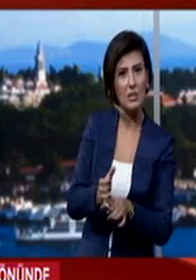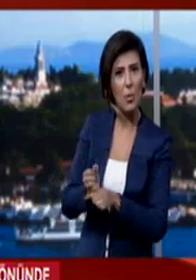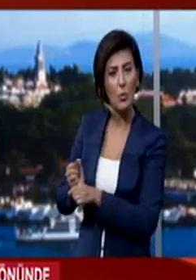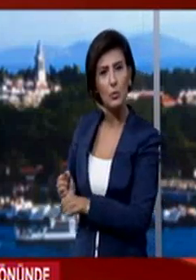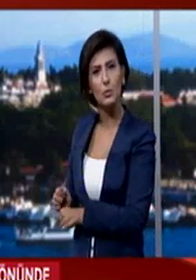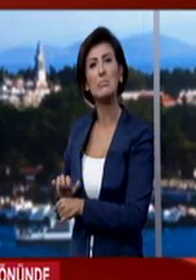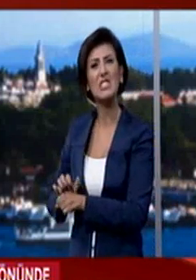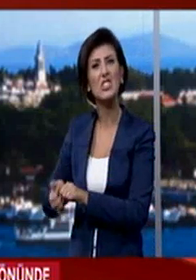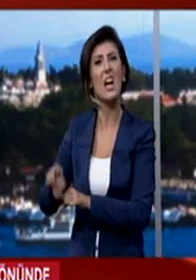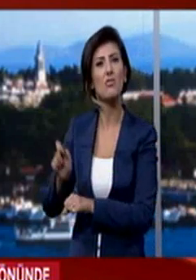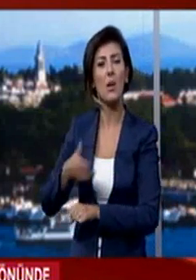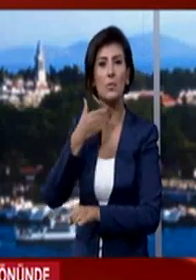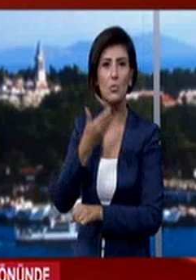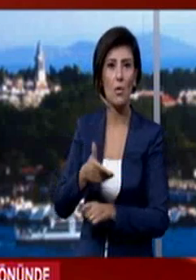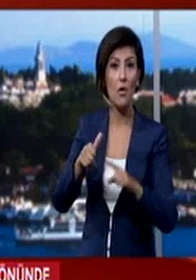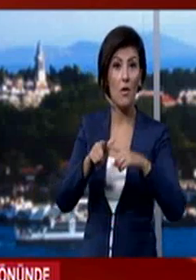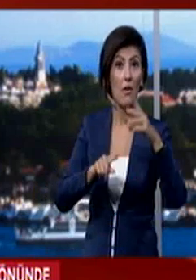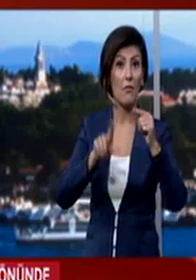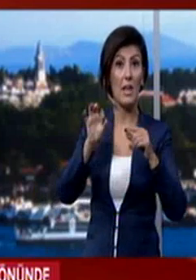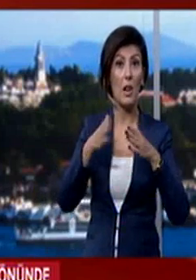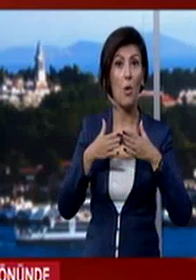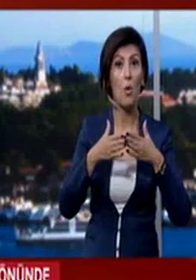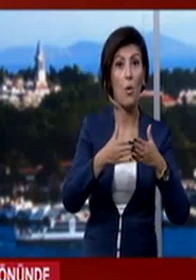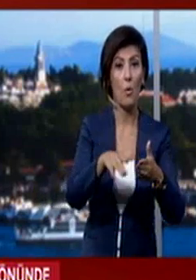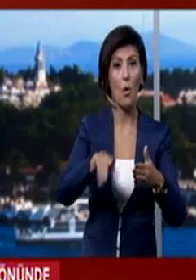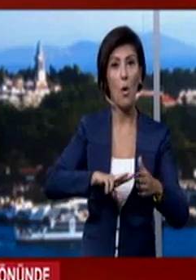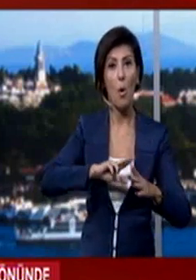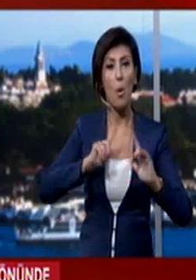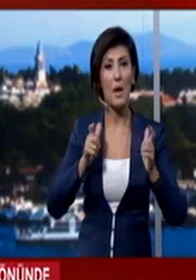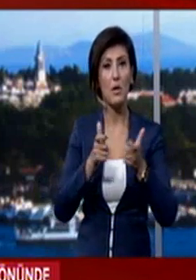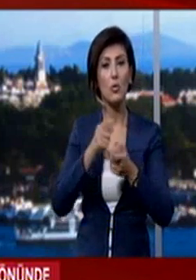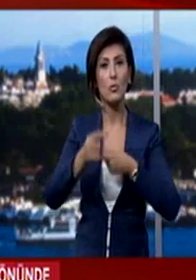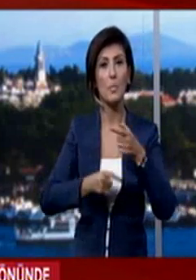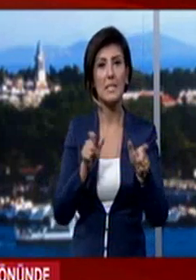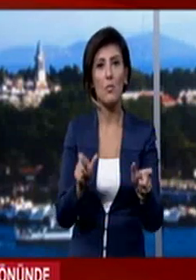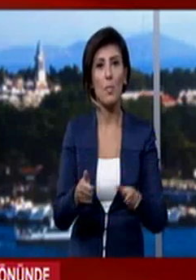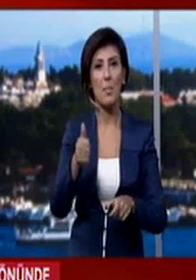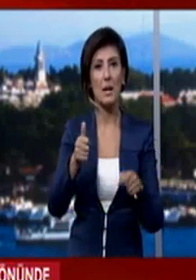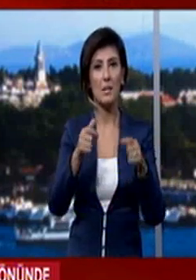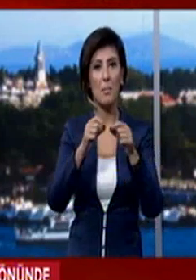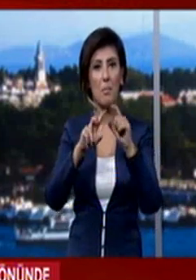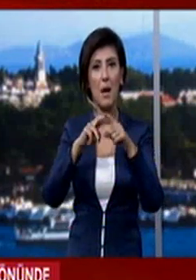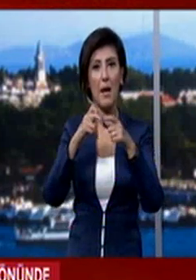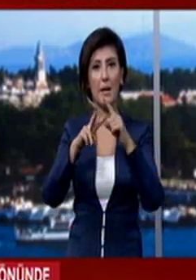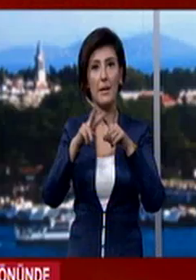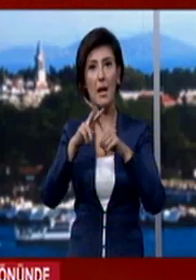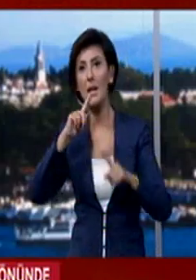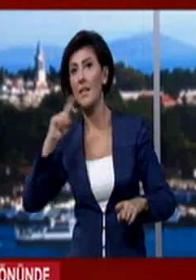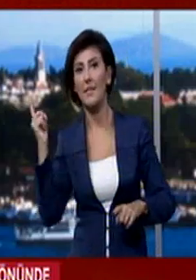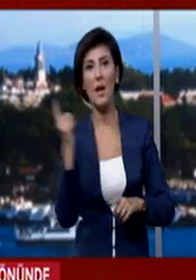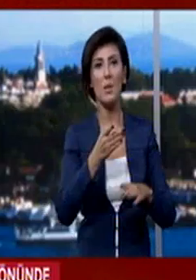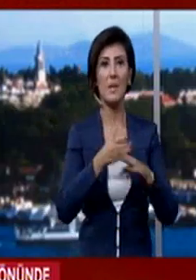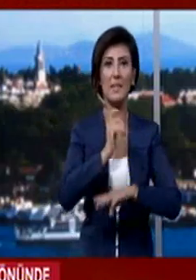işkence ettiği de belirtildi. Filoya yönelik operasyonun dönemin Savunma Bakanı Ehud Barak'ın talimatıyla